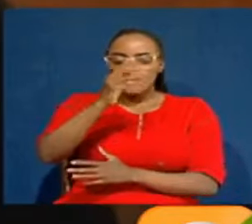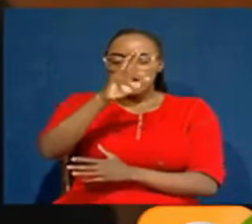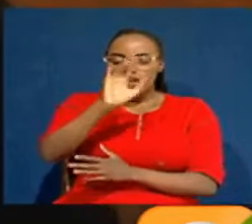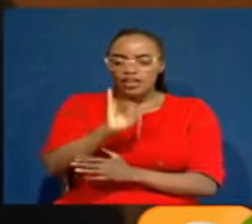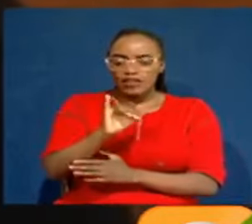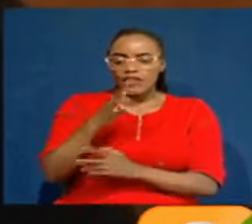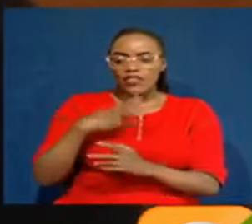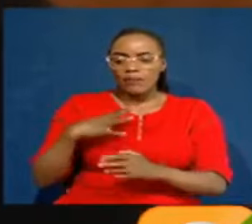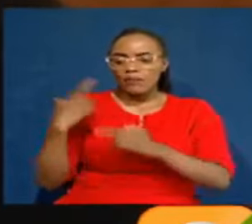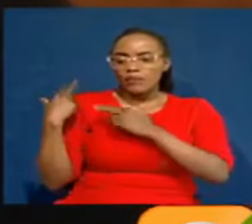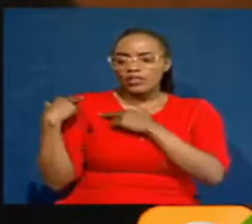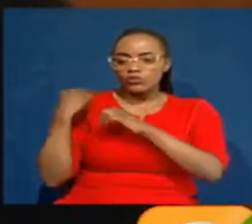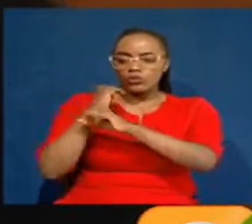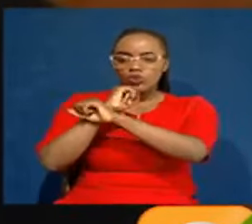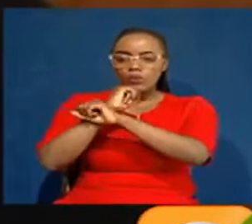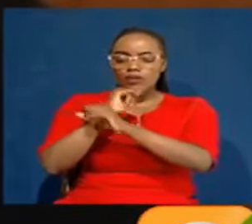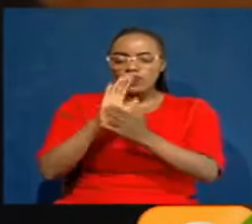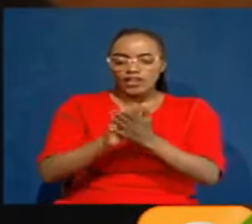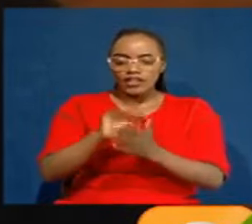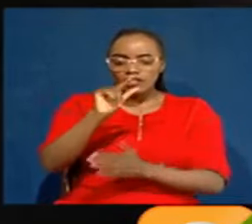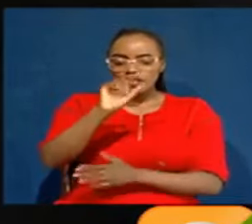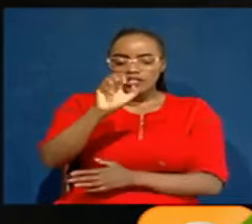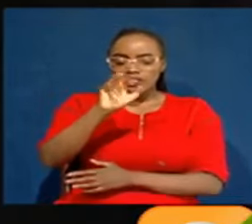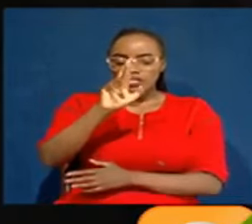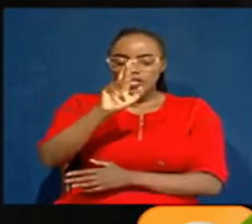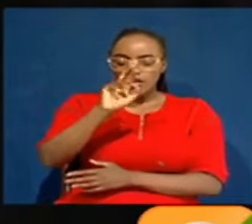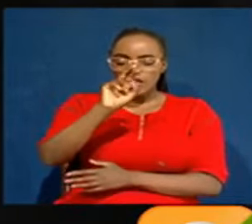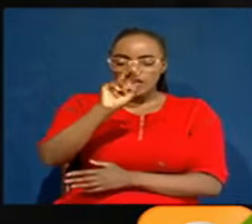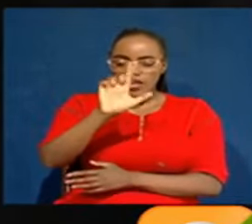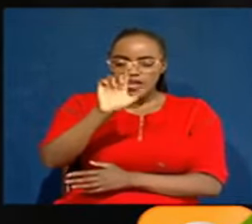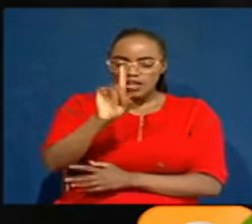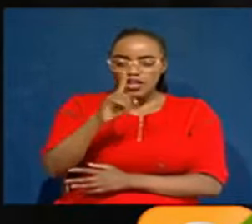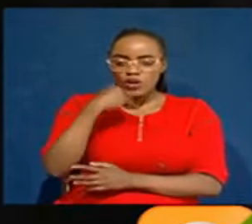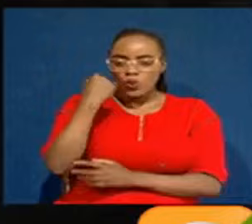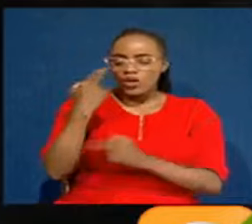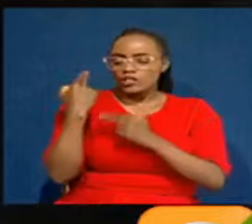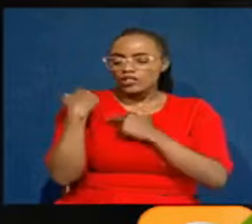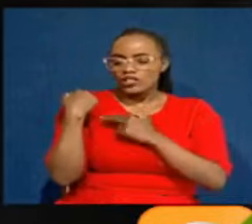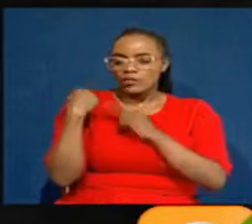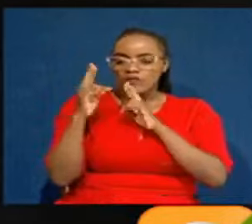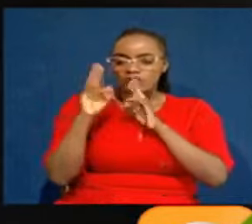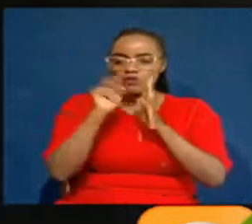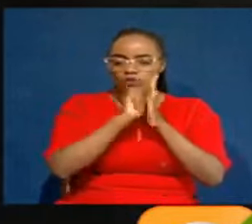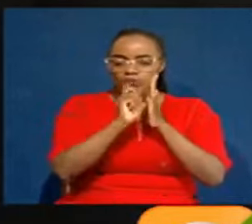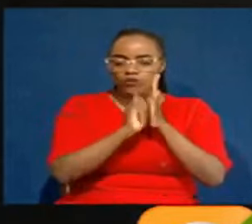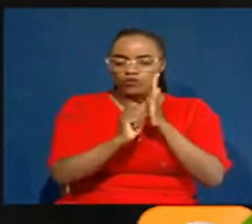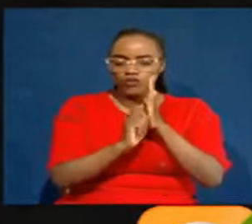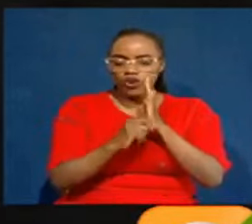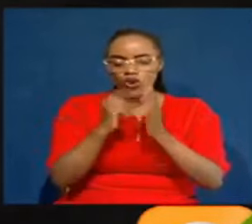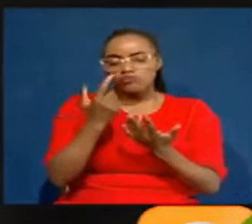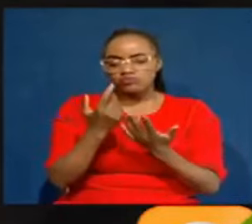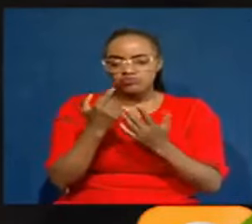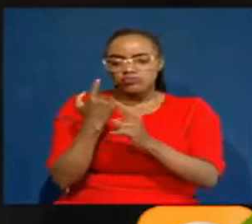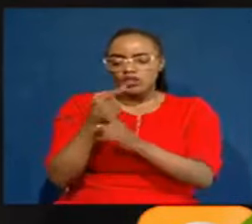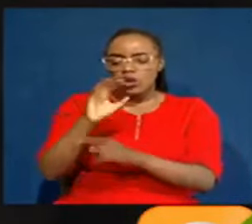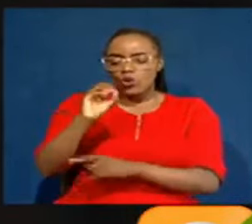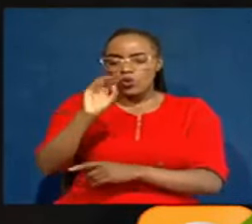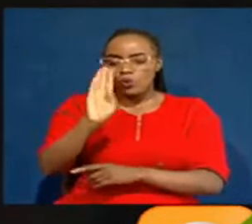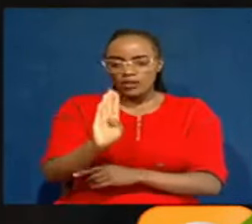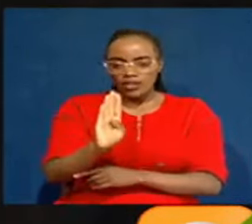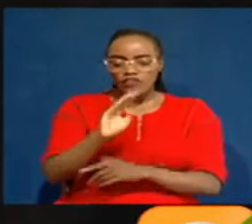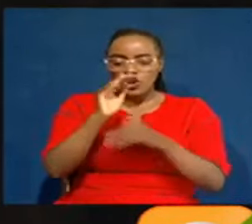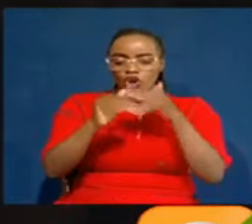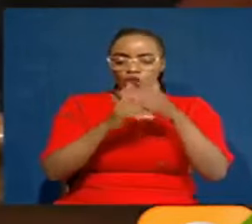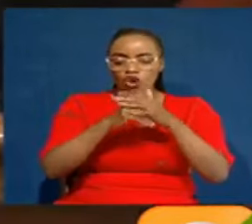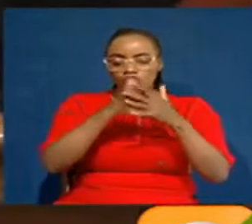wa kulinda kituo, na Gerald Mutuku ambaye alikuwa katika eneo la kupigia ripoti au visa maarufu OB.